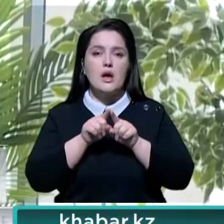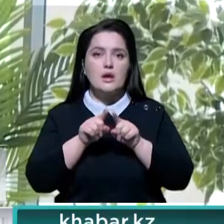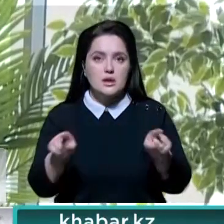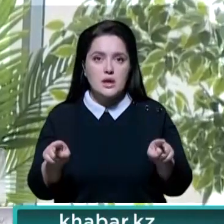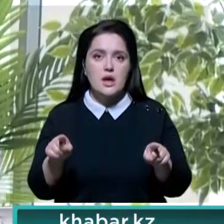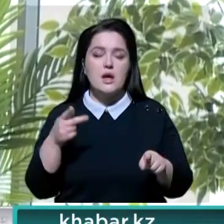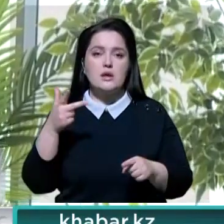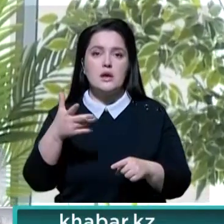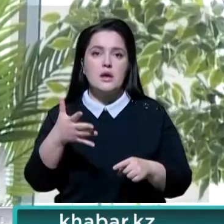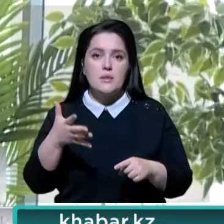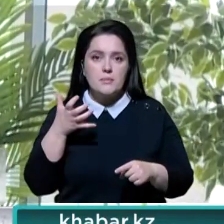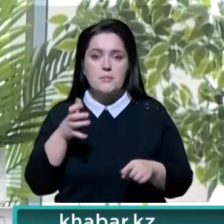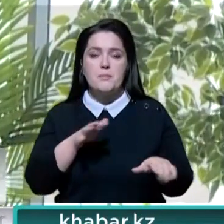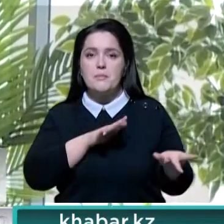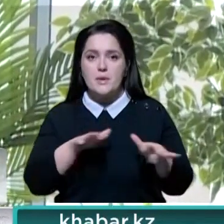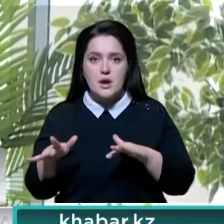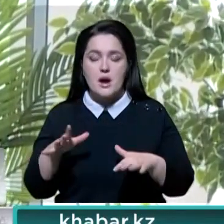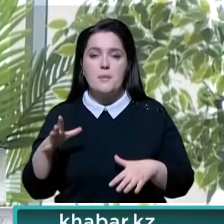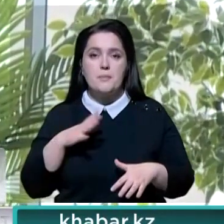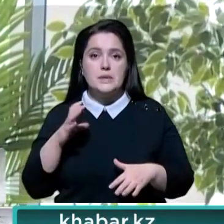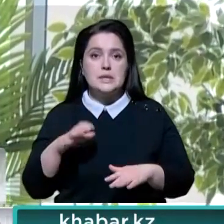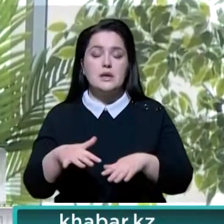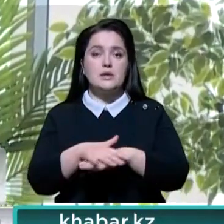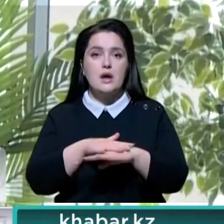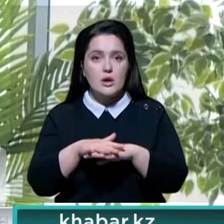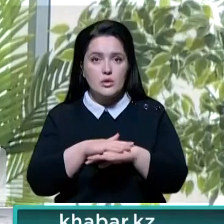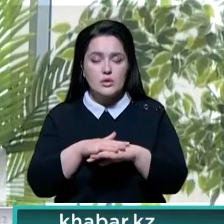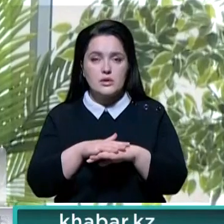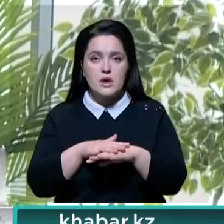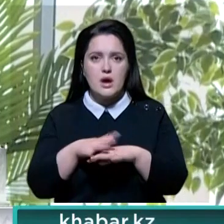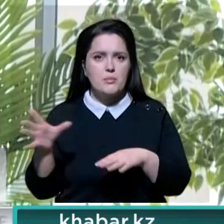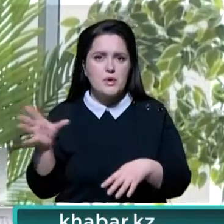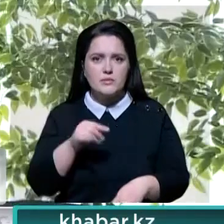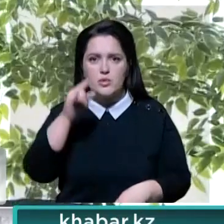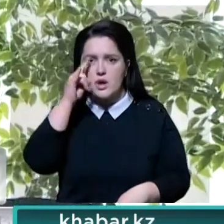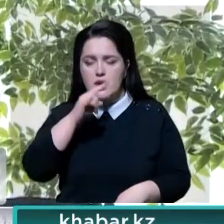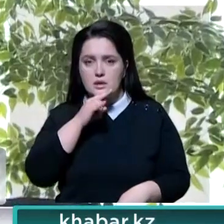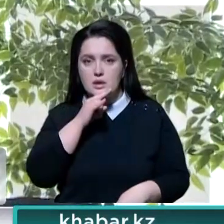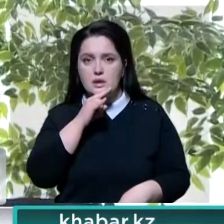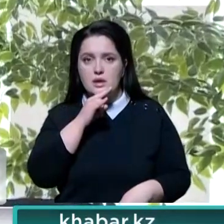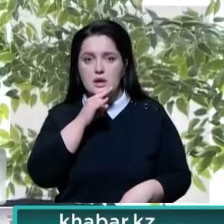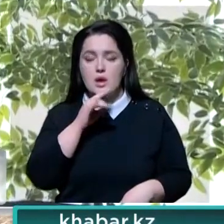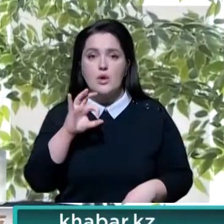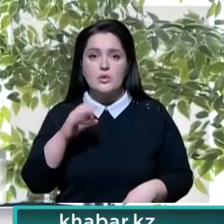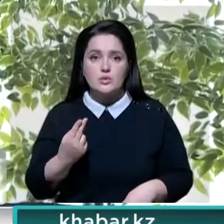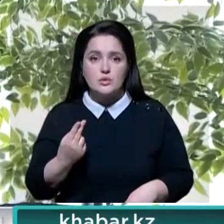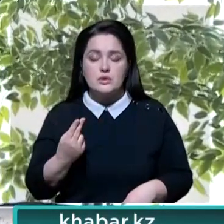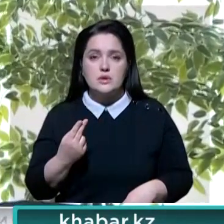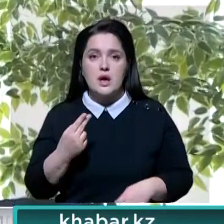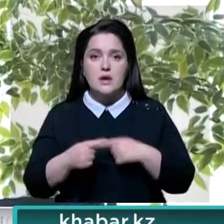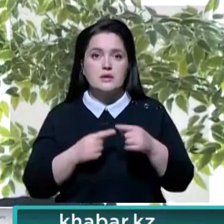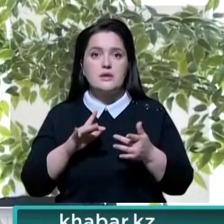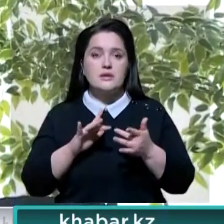три с половиной тысячи мироприятие провели с народом по всему Казахстану по социальным сетью